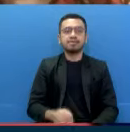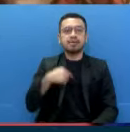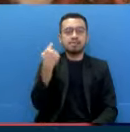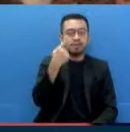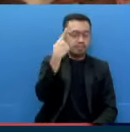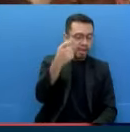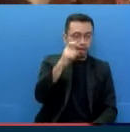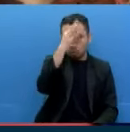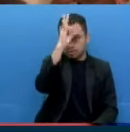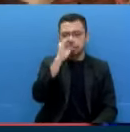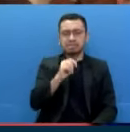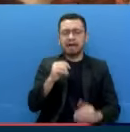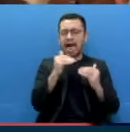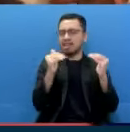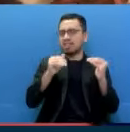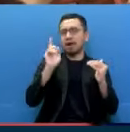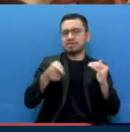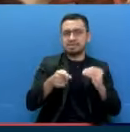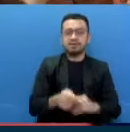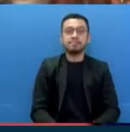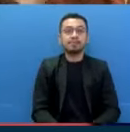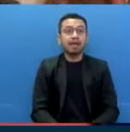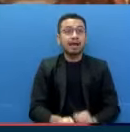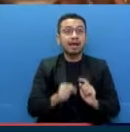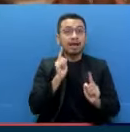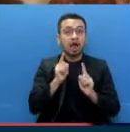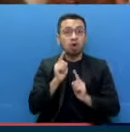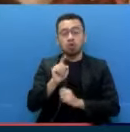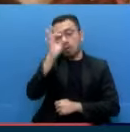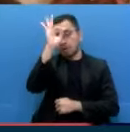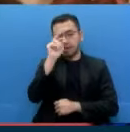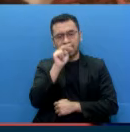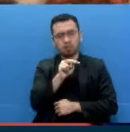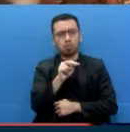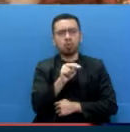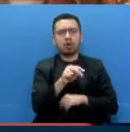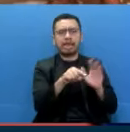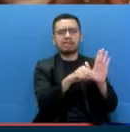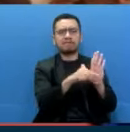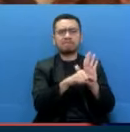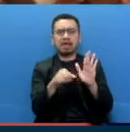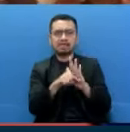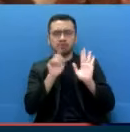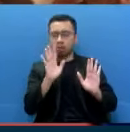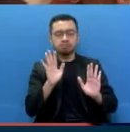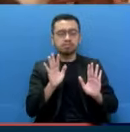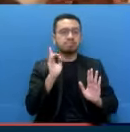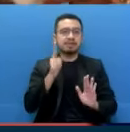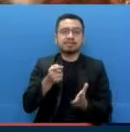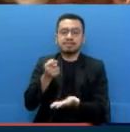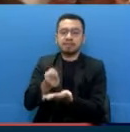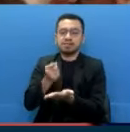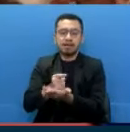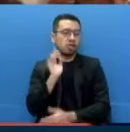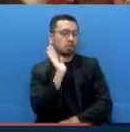fair karena kalau misalnya polisi hanya melihat pada yang berat-berat saja gitu ya tentu akan tentu akan ditolak oleh Jaksa demikian juga Nanu akan ditolak oleh